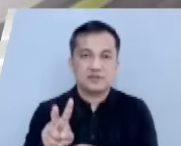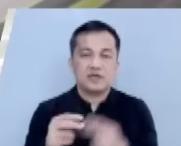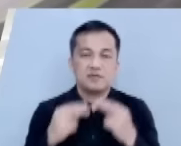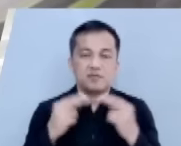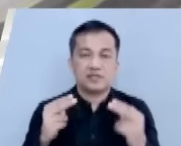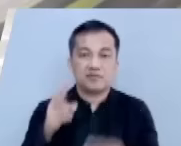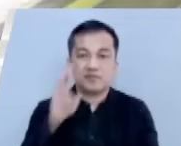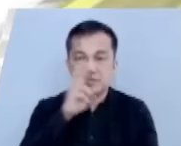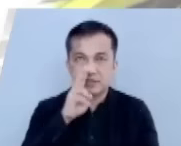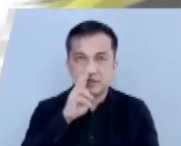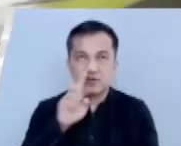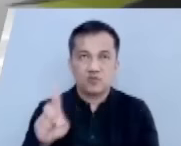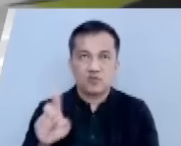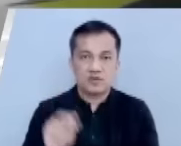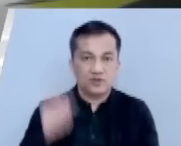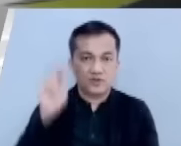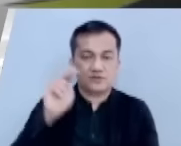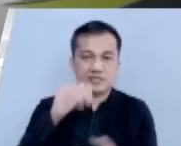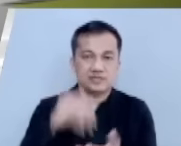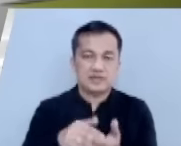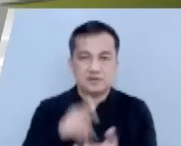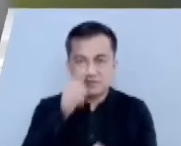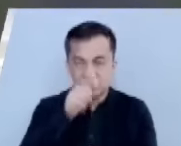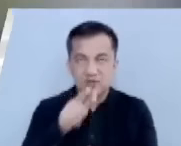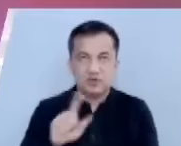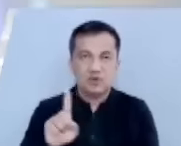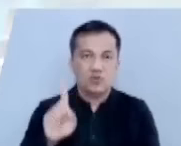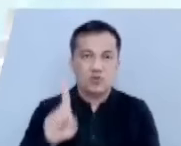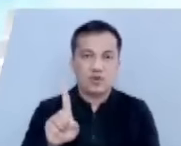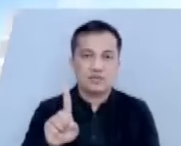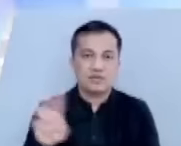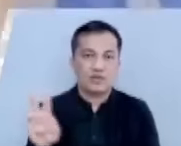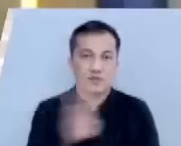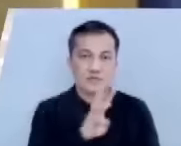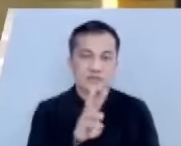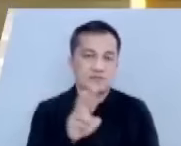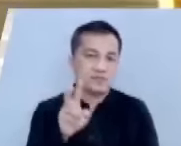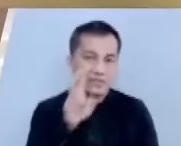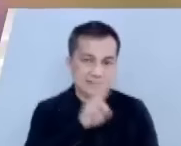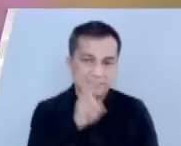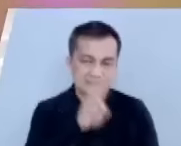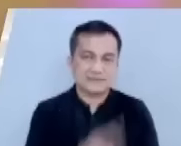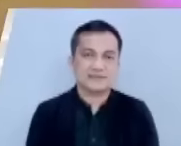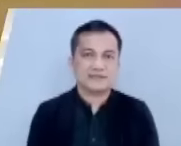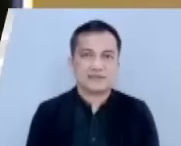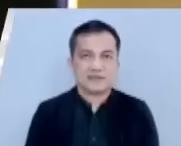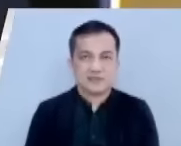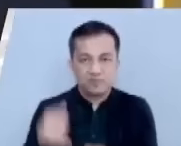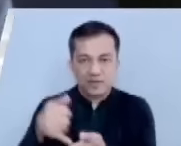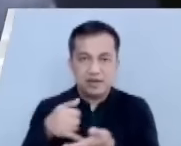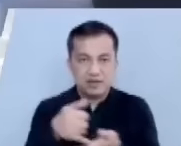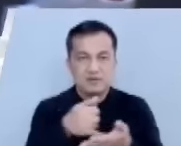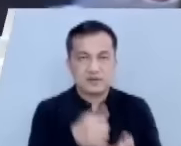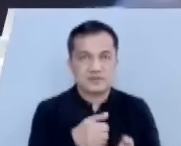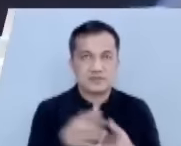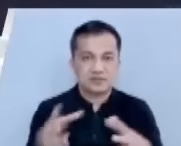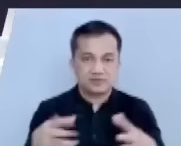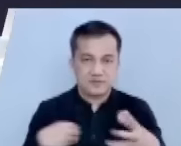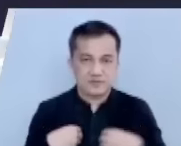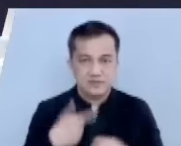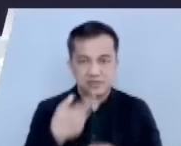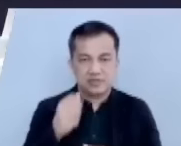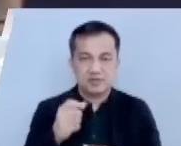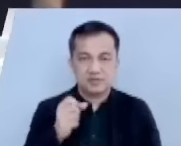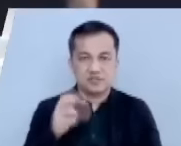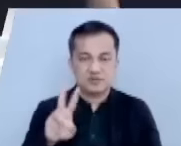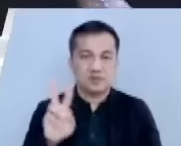North Central Luzon at 1 Western Visayas. Ang mga parangal tinanggap sa pangunguna ni GMA Senior Vice President